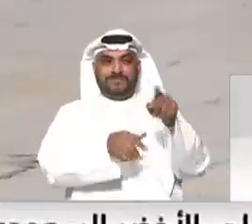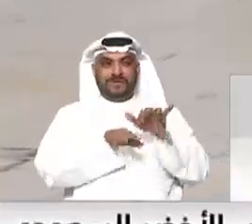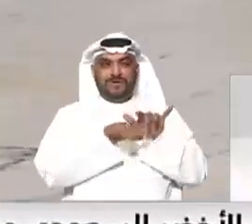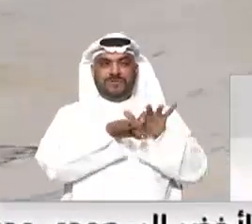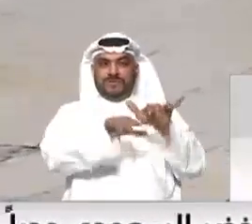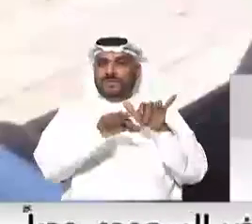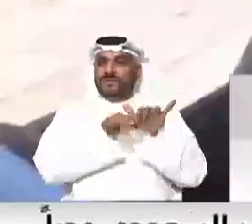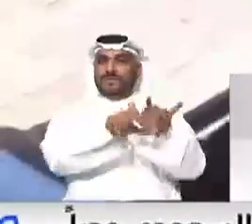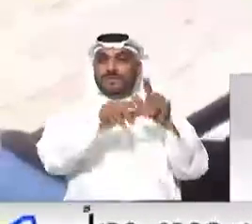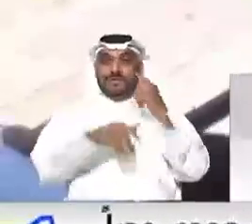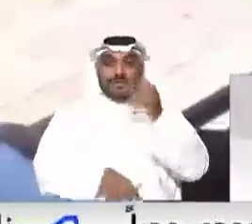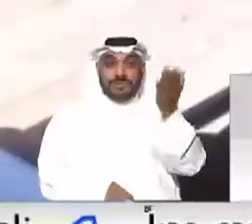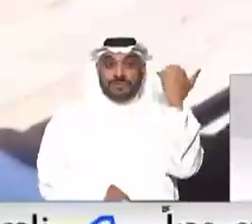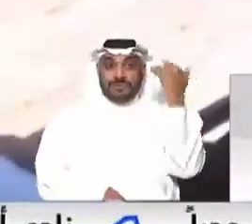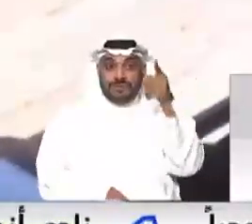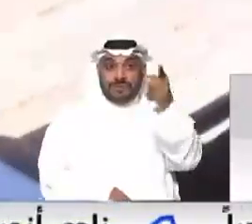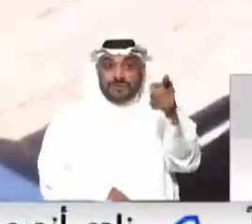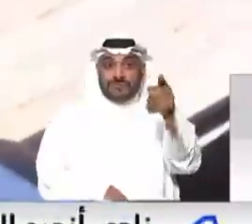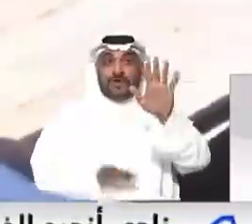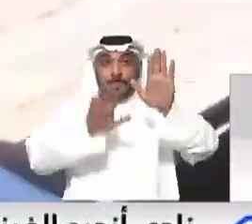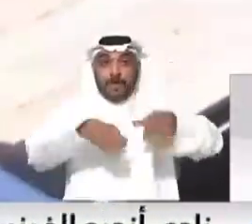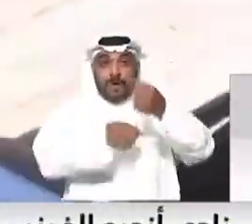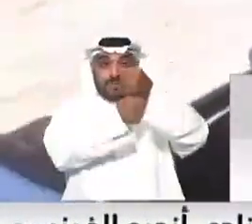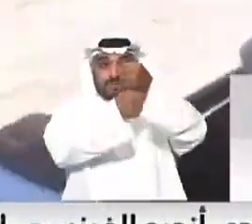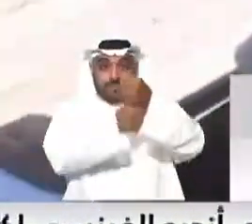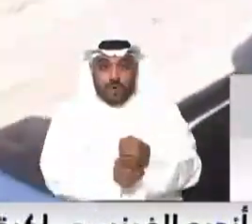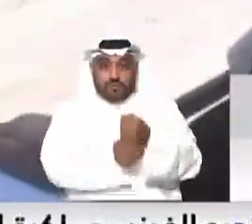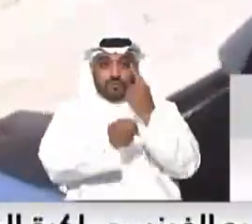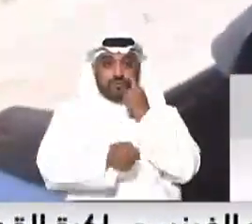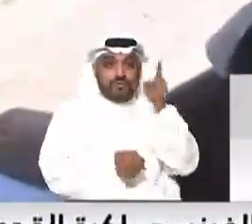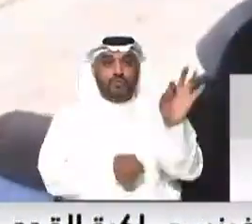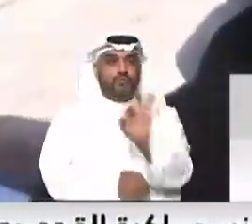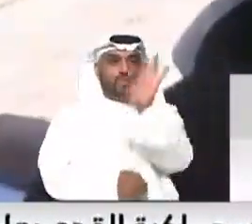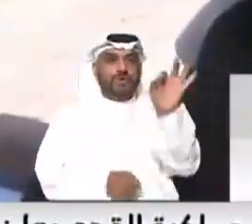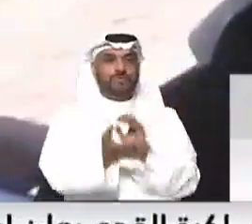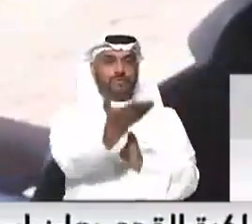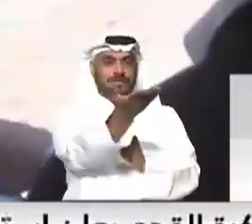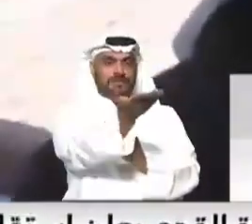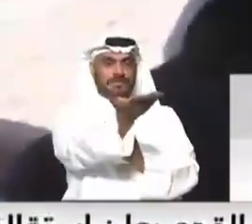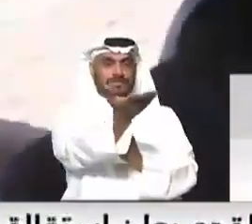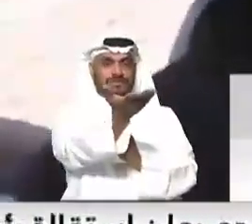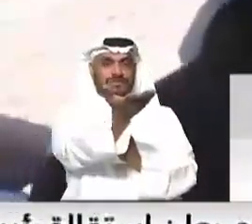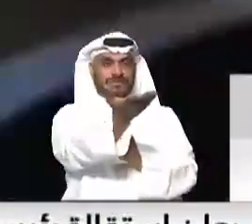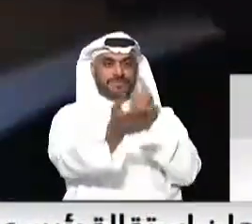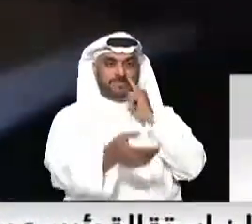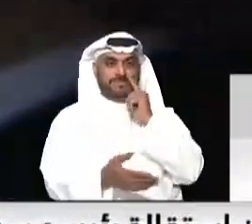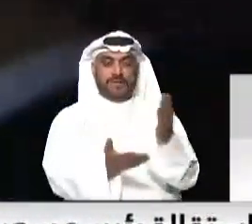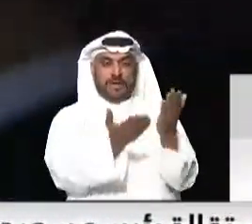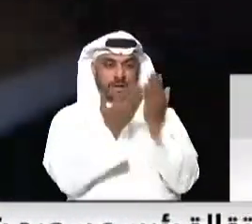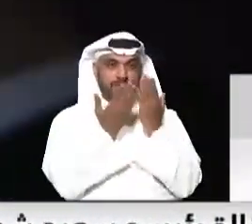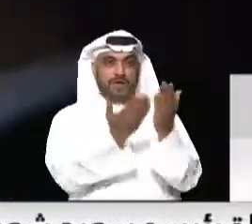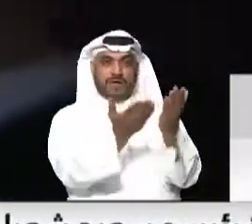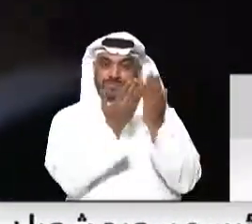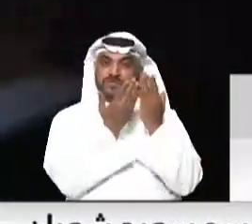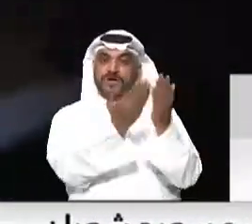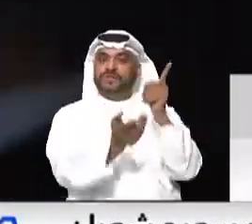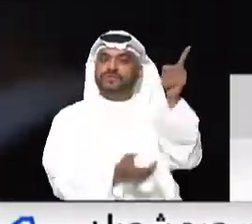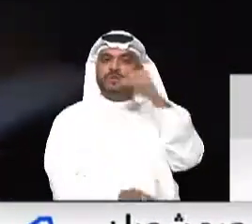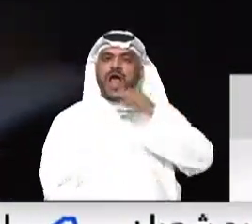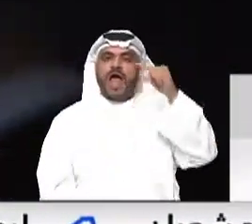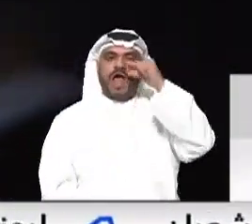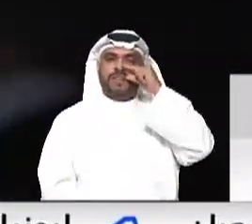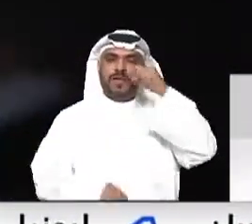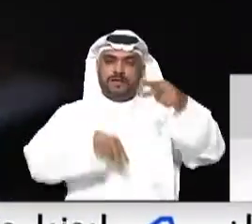الذكرى 47 ليوم الأرض الاستمرار في النضال ضد الاحتلال الإسرائيلي حتى إقامة الدولة الفلسطينية